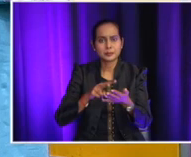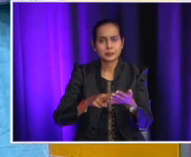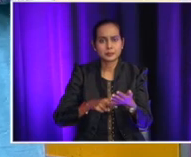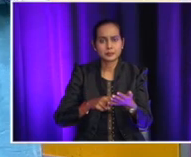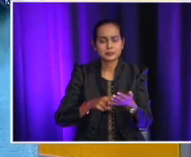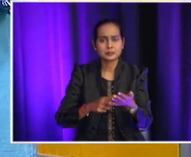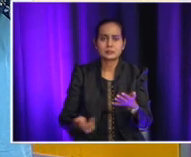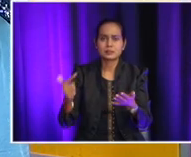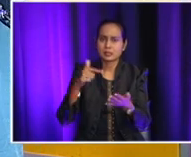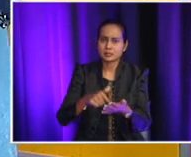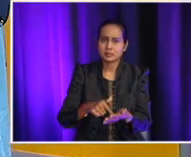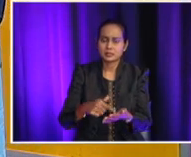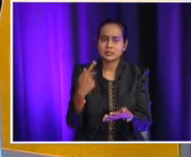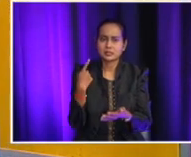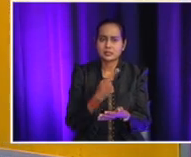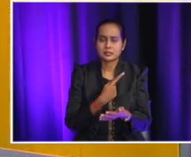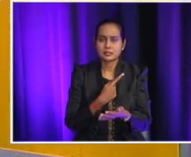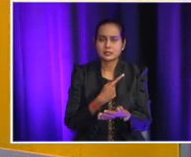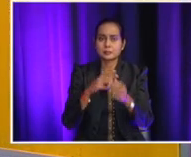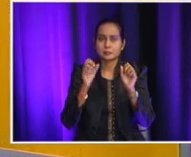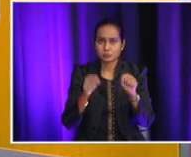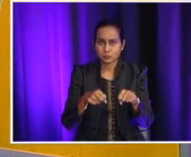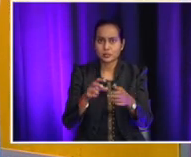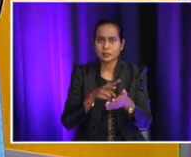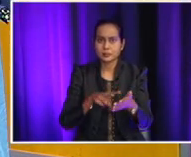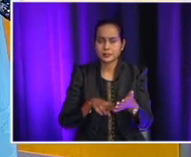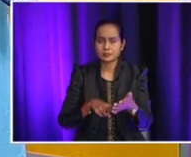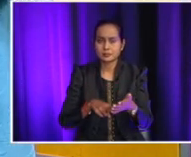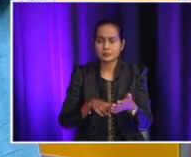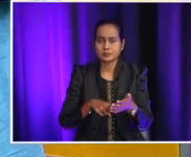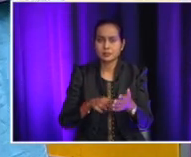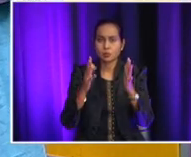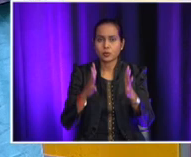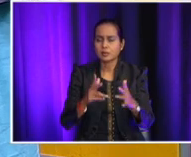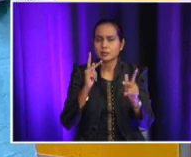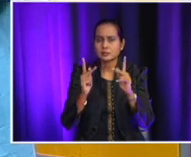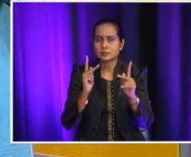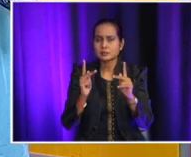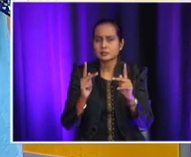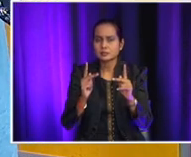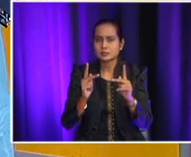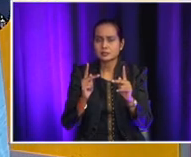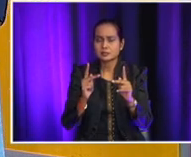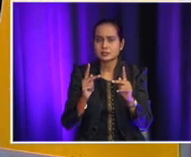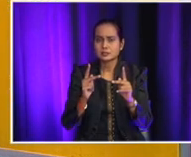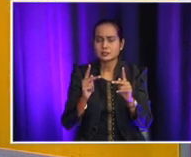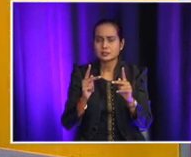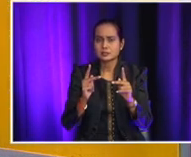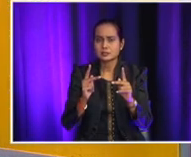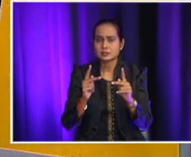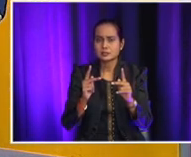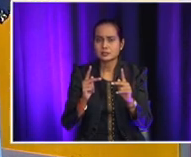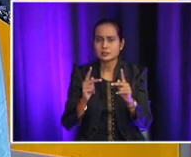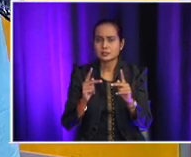selagi kita boleh membaca selagi orang itulah walaupun